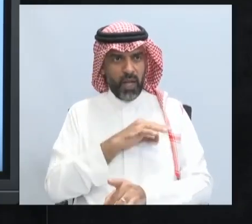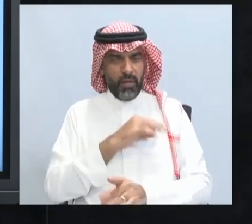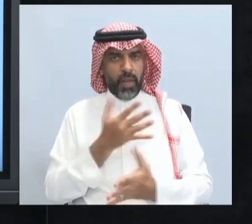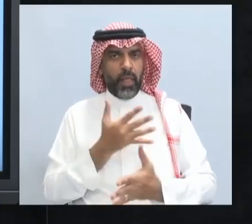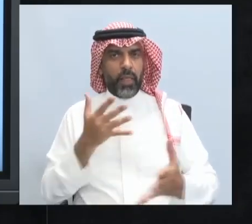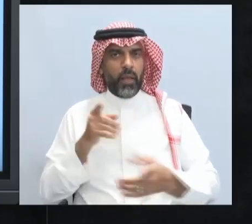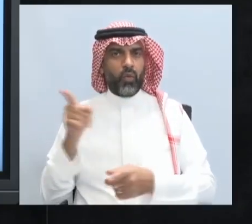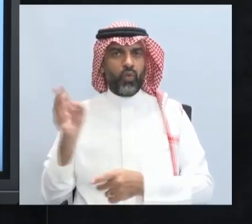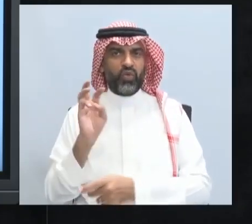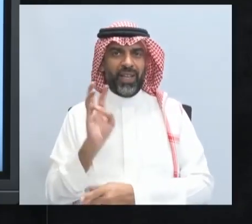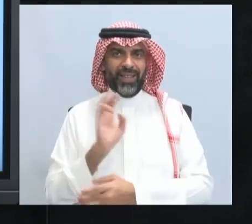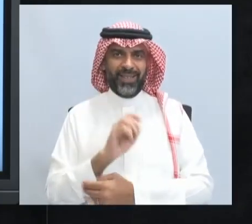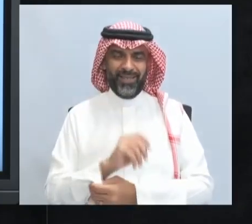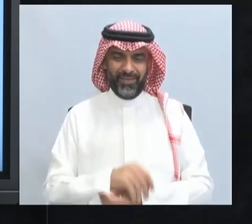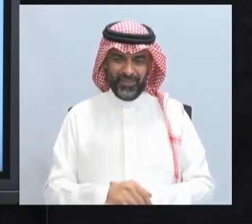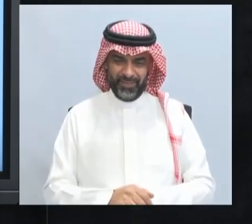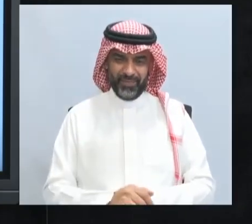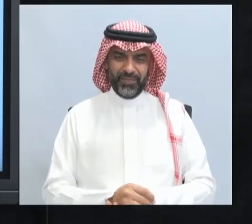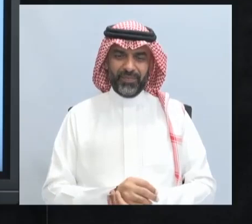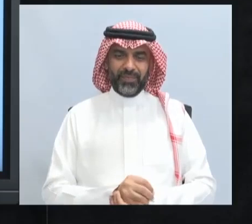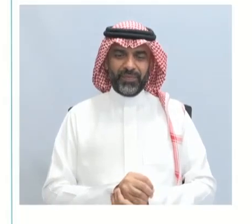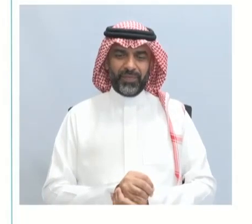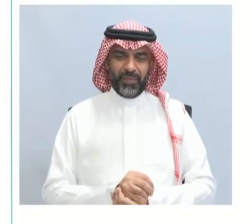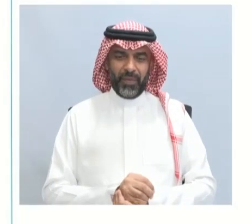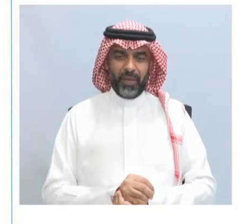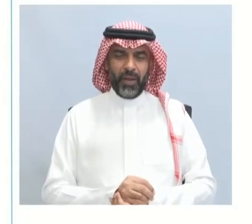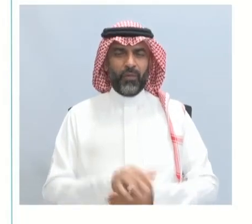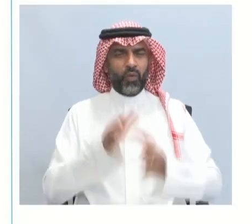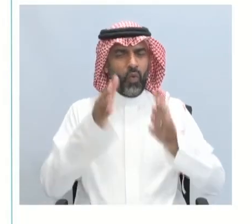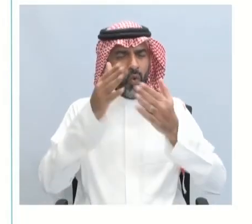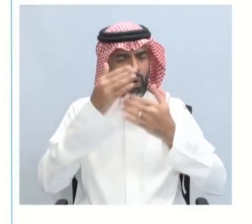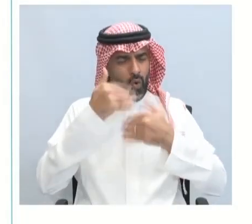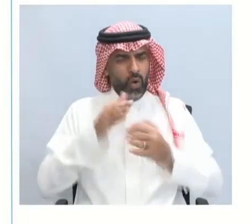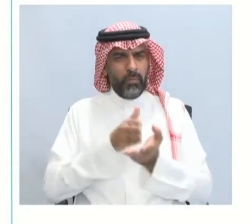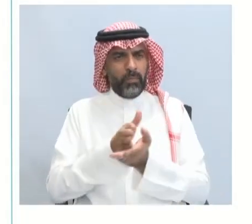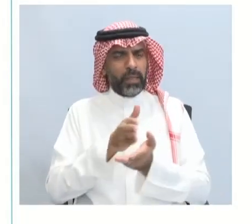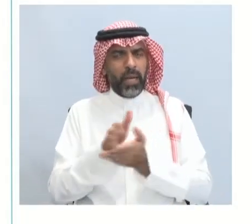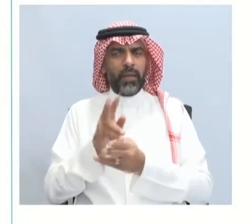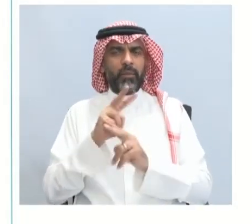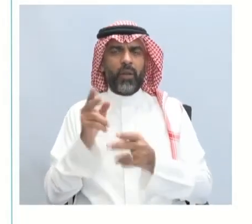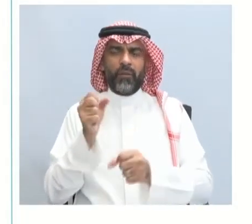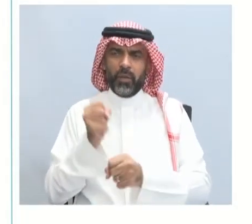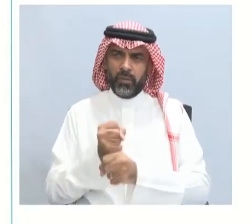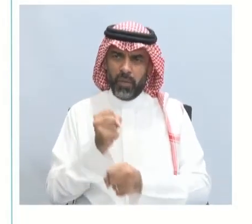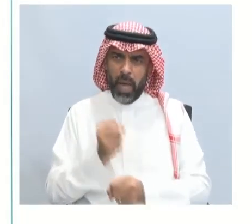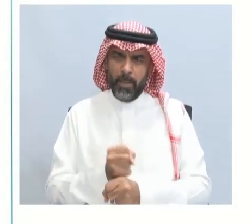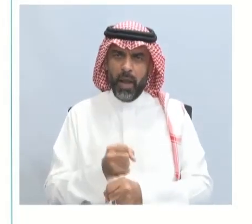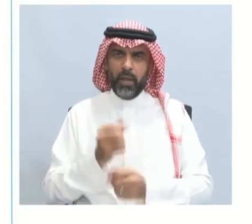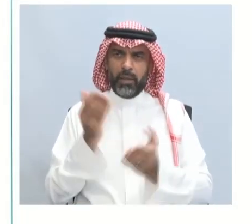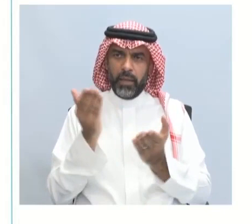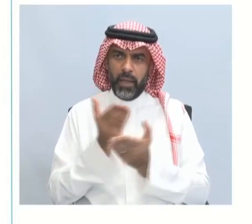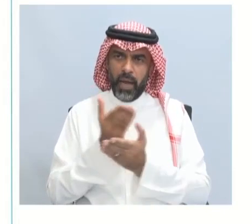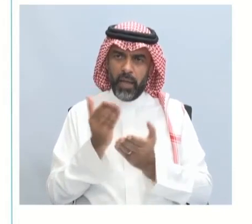بالنسبه لنا هو البحث عن التفوق في جميع المجالات في الدراسه في العمل في الحياه الخاصه